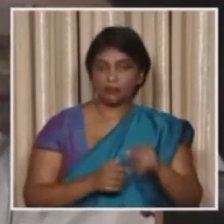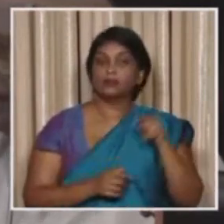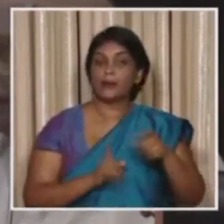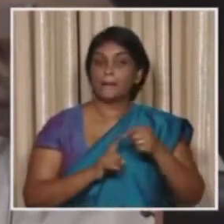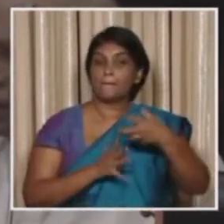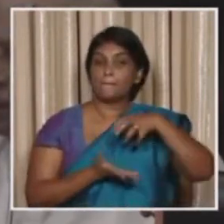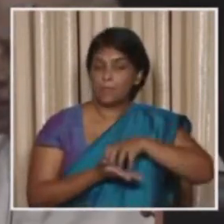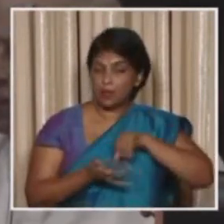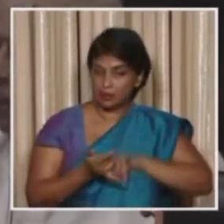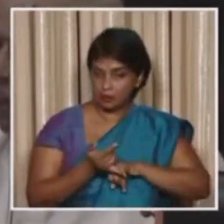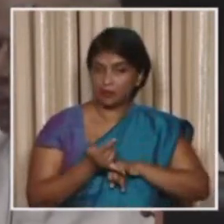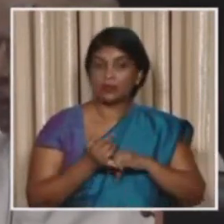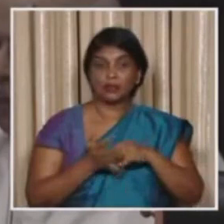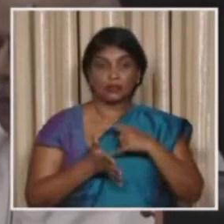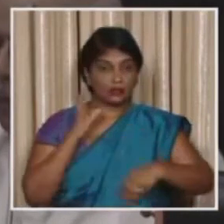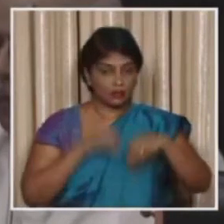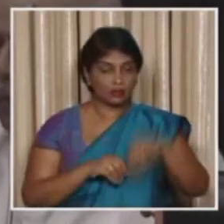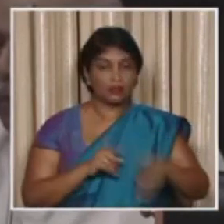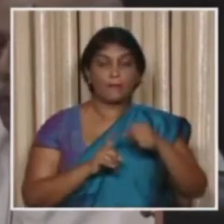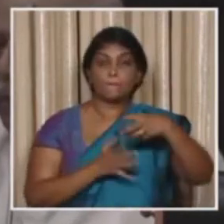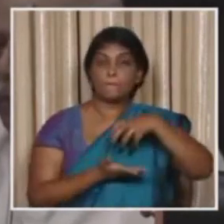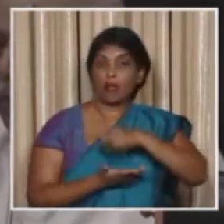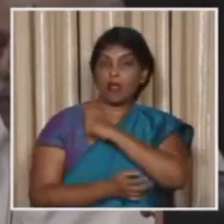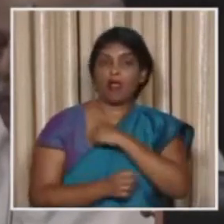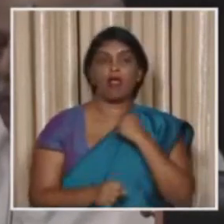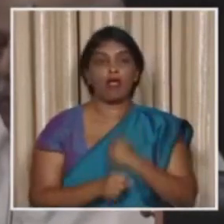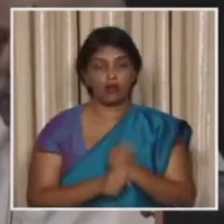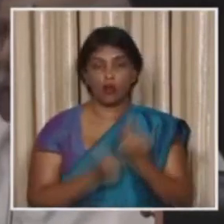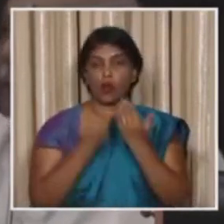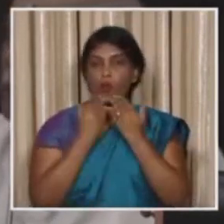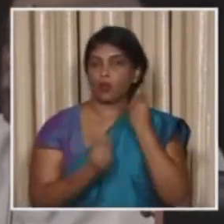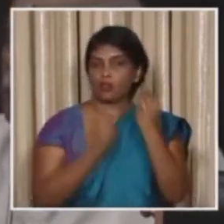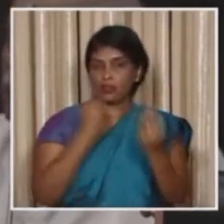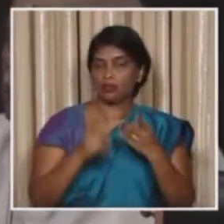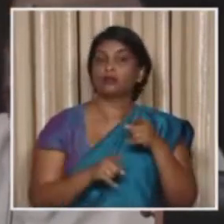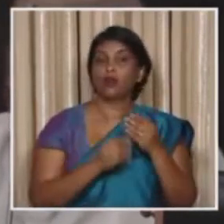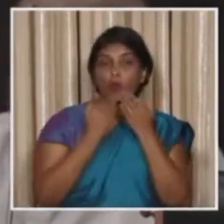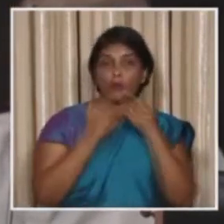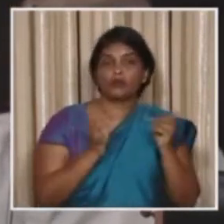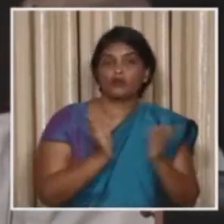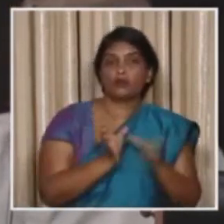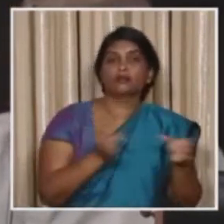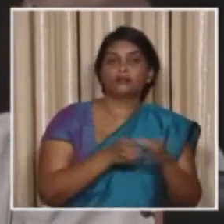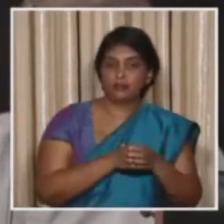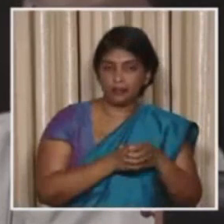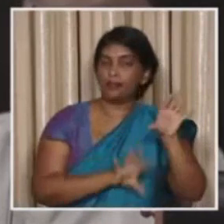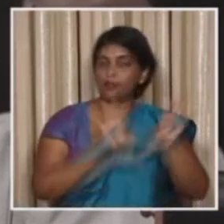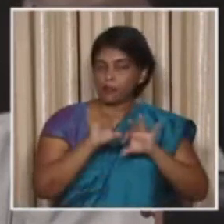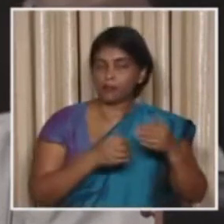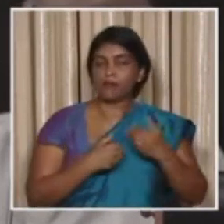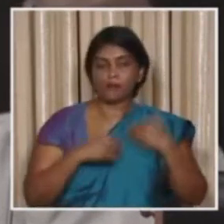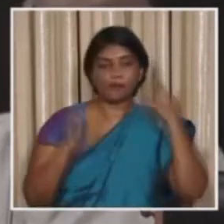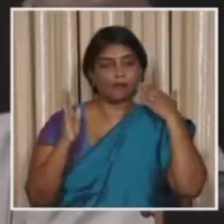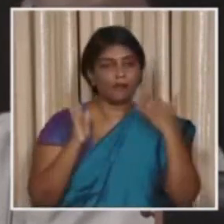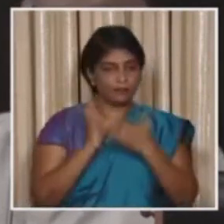පළාත් සභා ක්‍රියාත්මක වනතෙක් පළාත් ආණ්ඩකාරවරුන්ට උපදෙස් ලබා දීමට උපදේශක සභාවක් පත් කිරීම පිළිබඳ අපේ